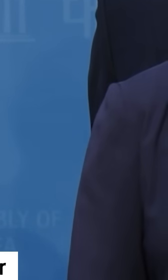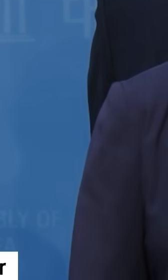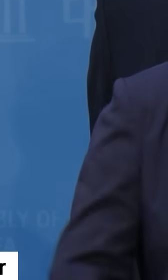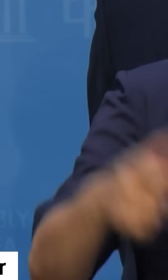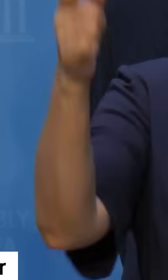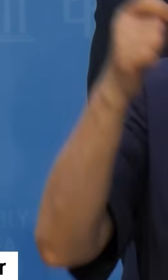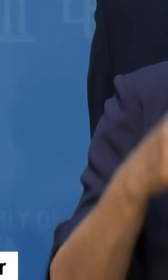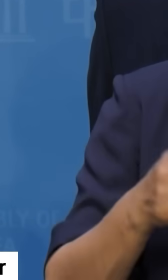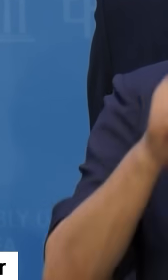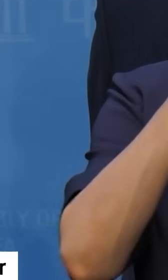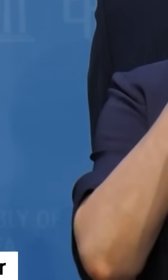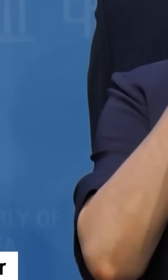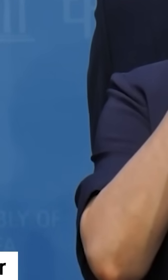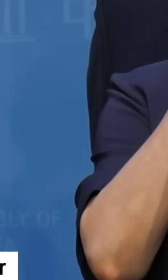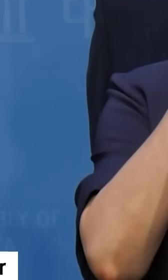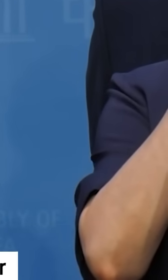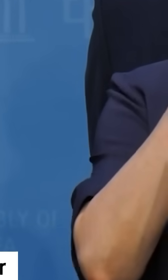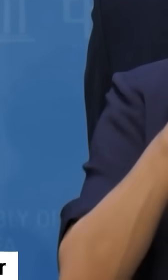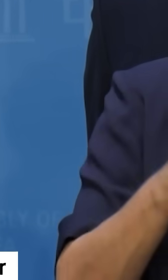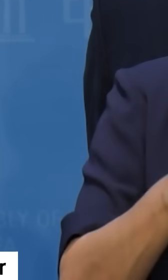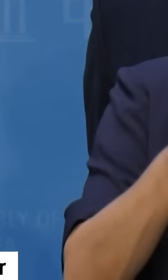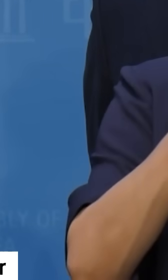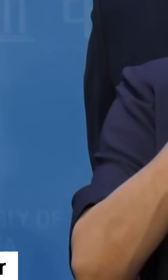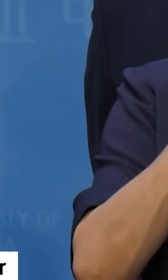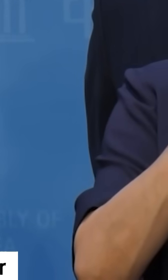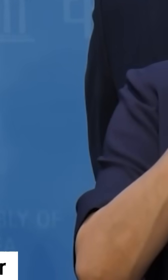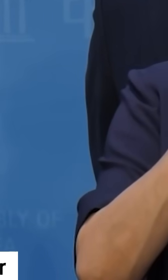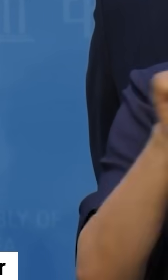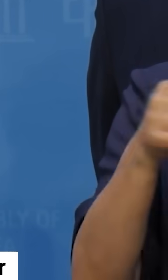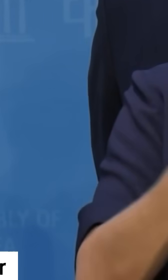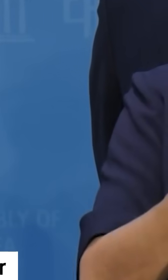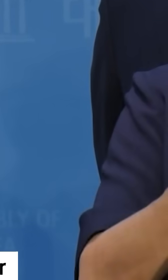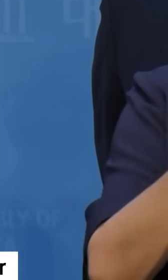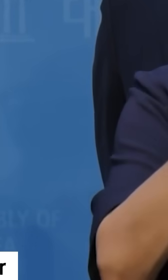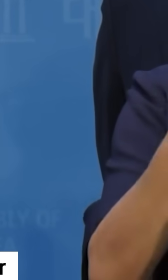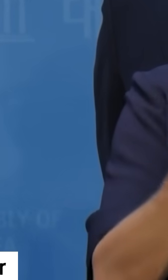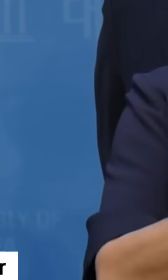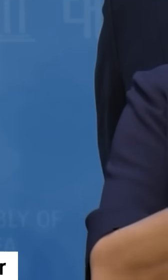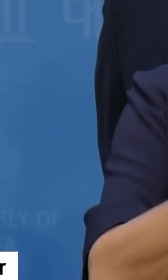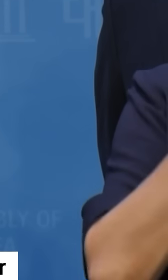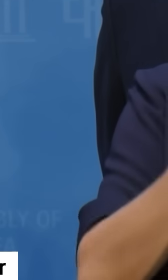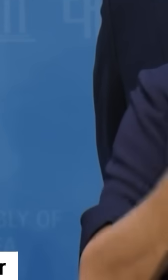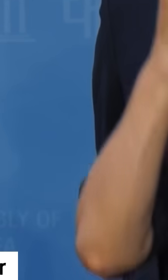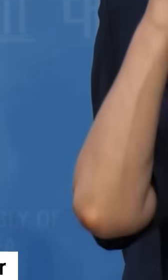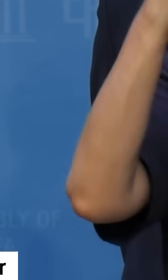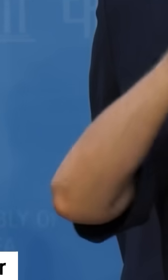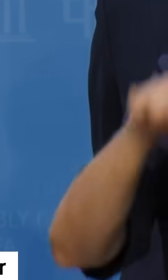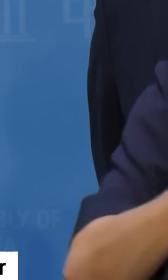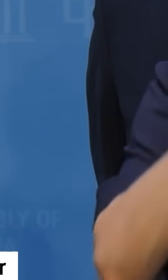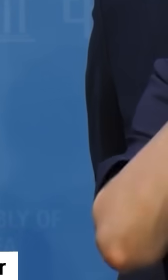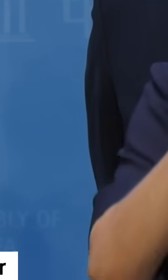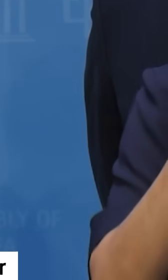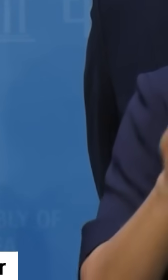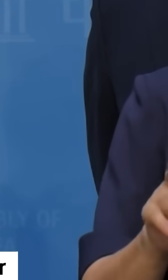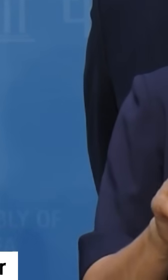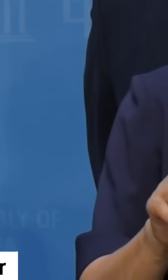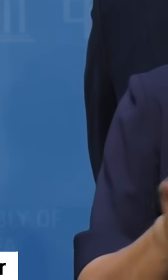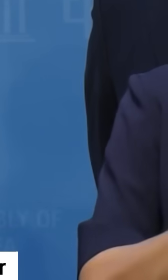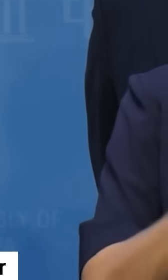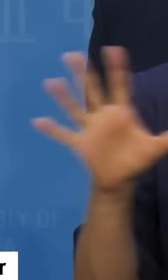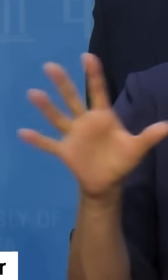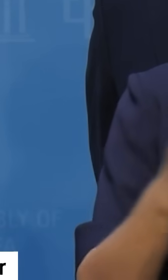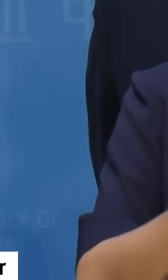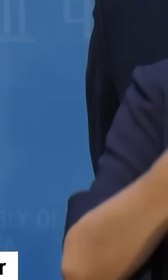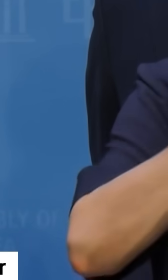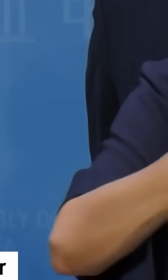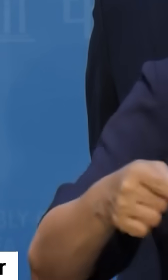다가오는 추석이 다가오고 있습니다. 명절 대목이란 단어는 이제 추억 속에나 남아있을 만큼 민족